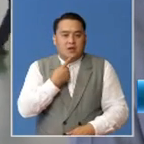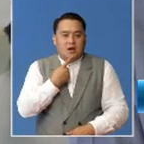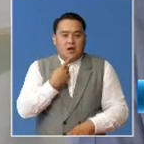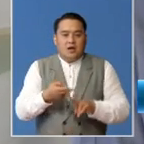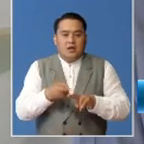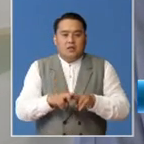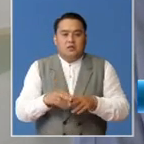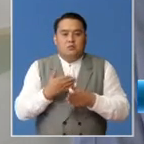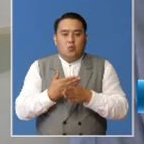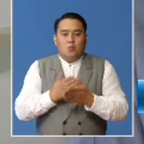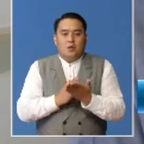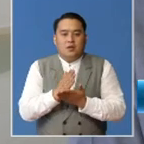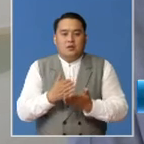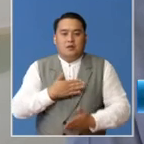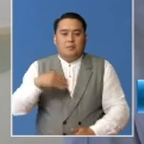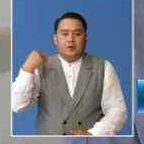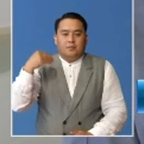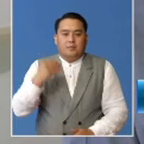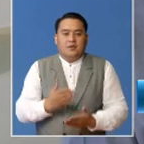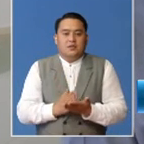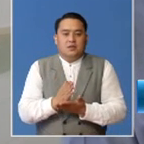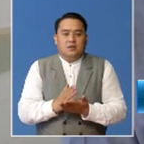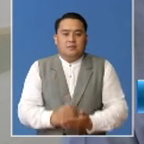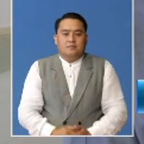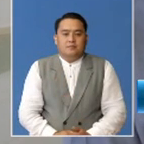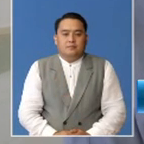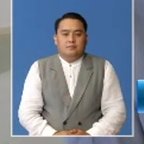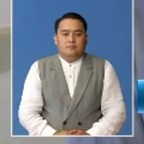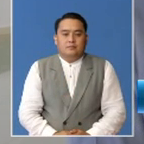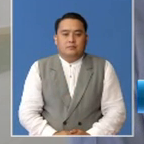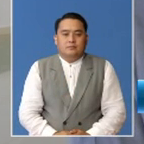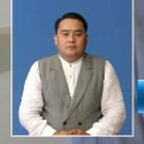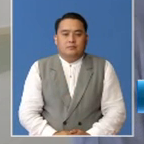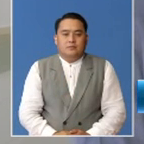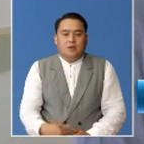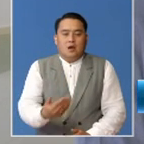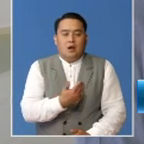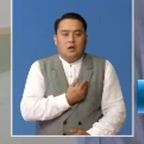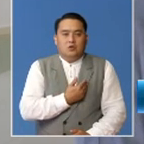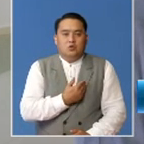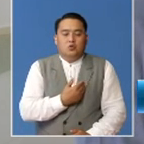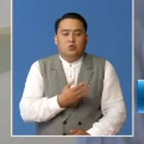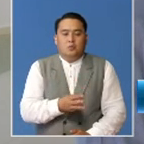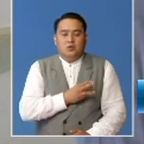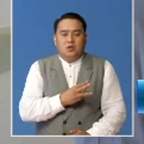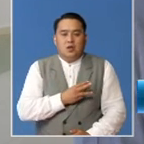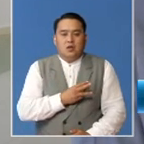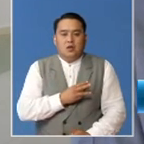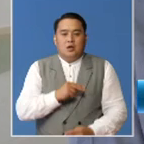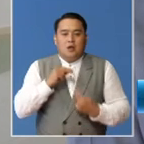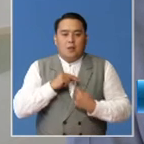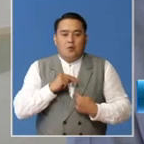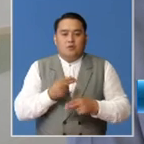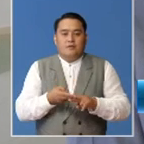И это все благодаря политике нашего уважаемого президента. Я хочу пожелать нашей стране работать в том